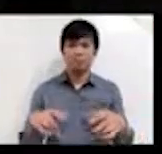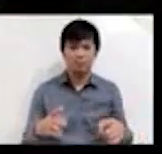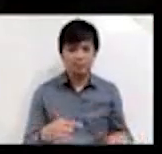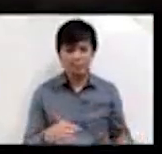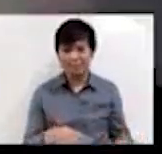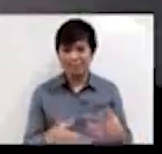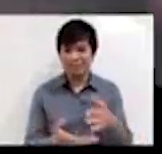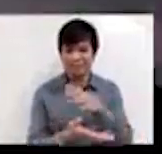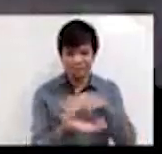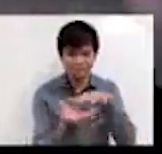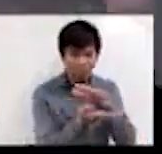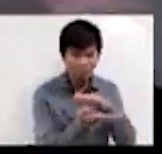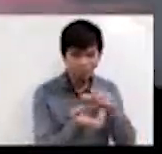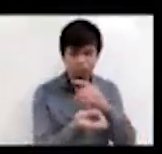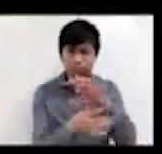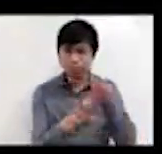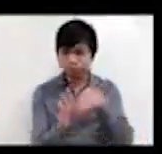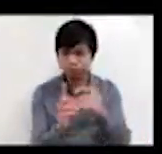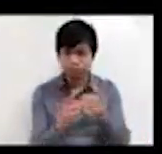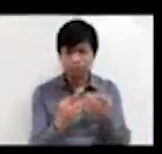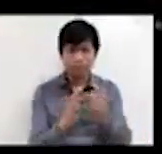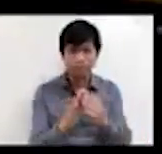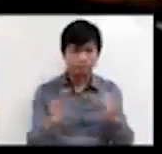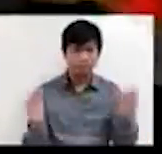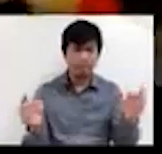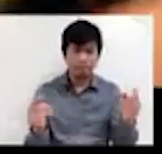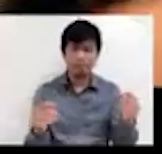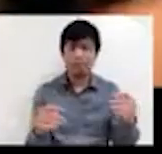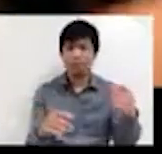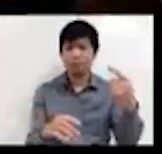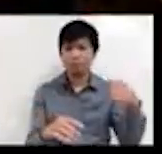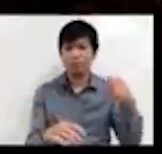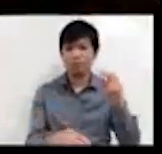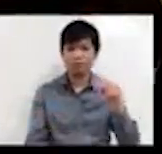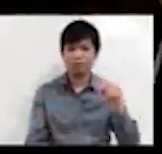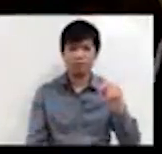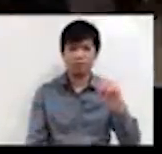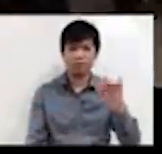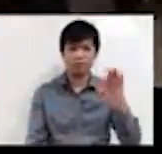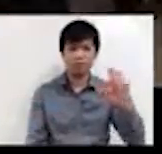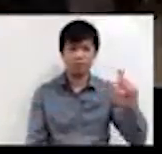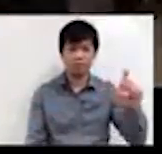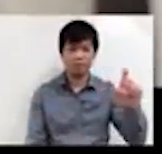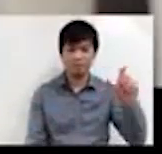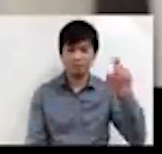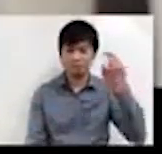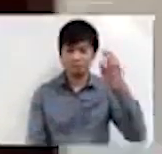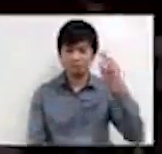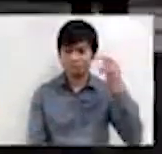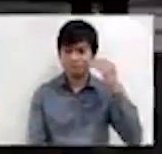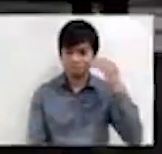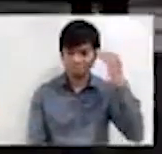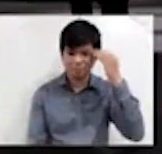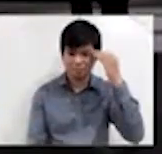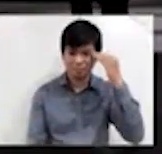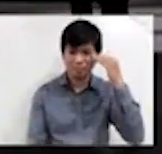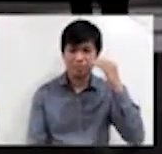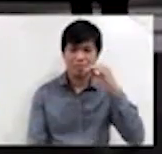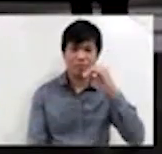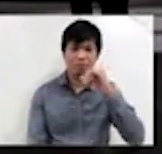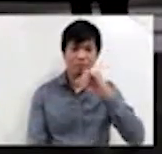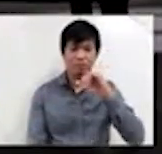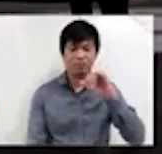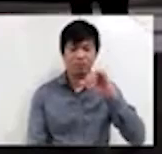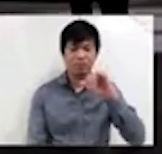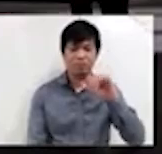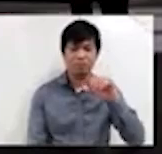Hinalo-halo na nga yan sa biggest Korean series ng taon ng Netflix, Ngayong Creature. At